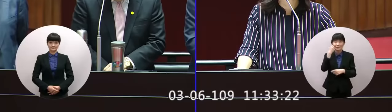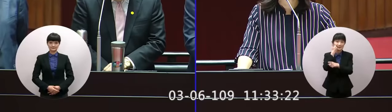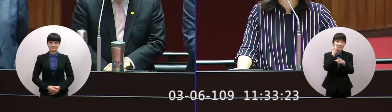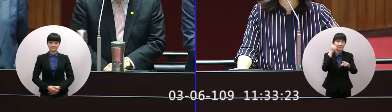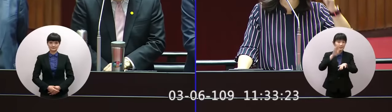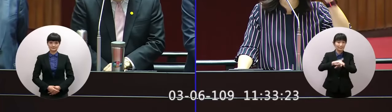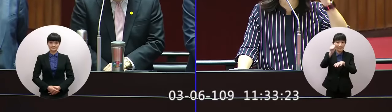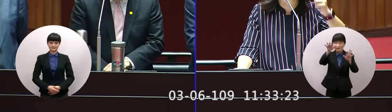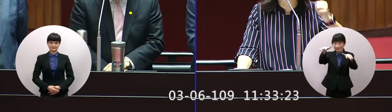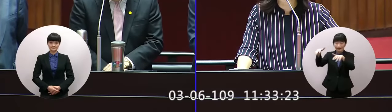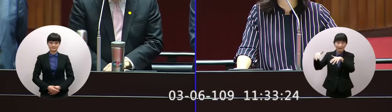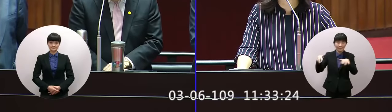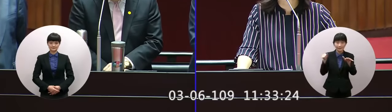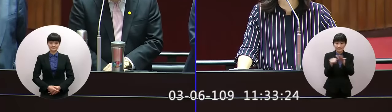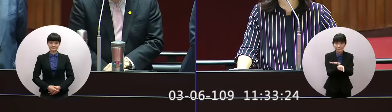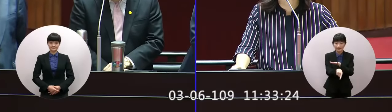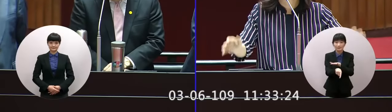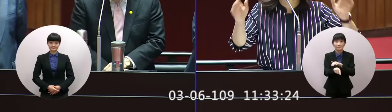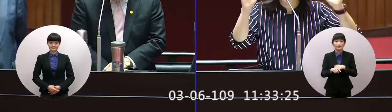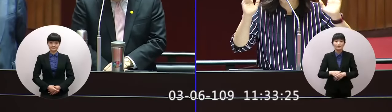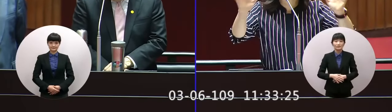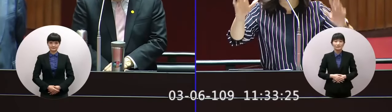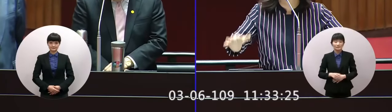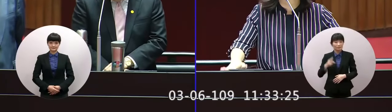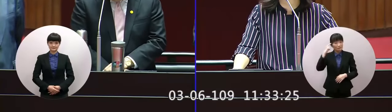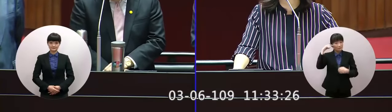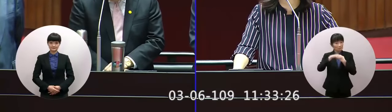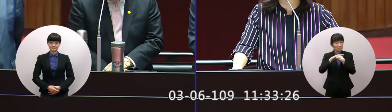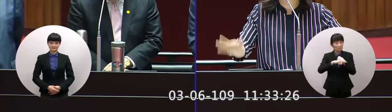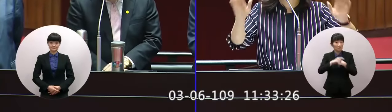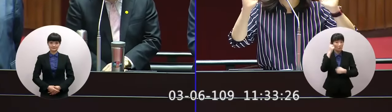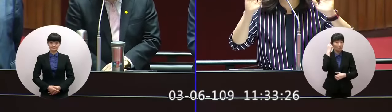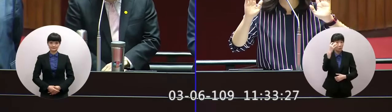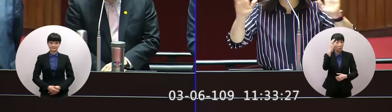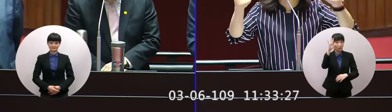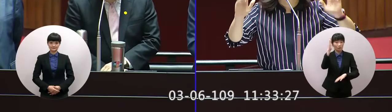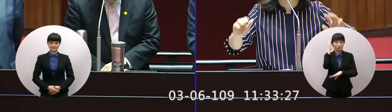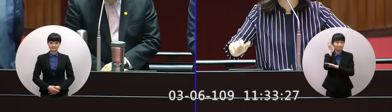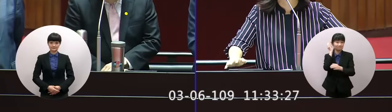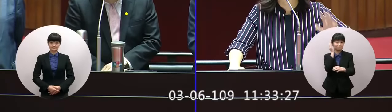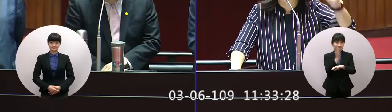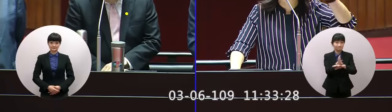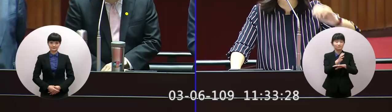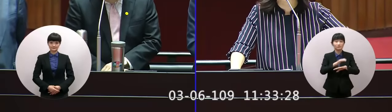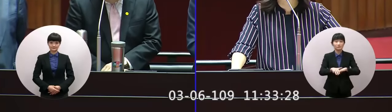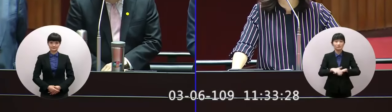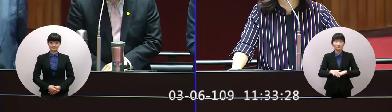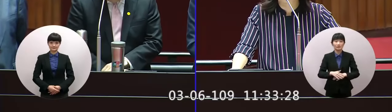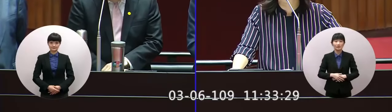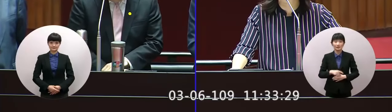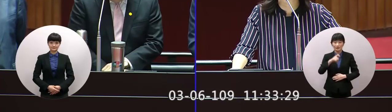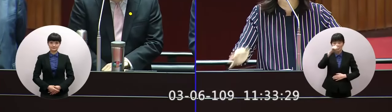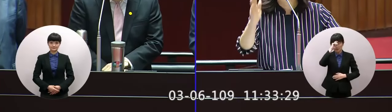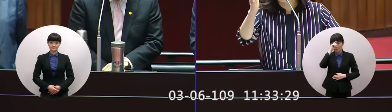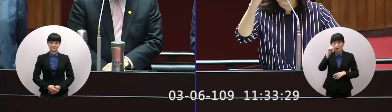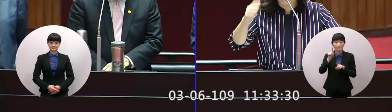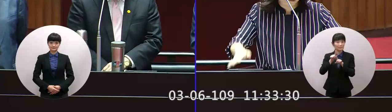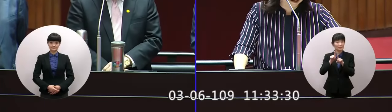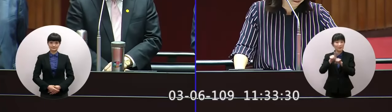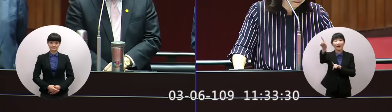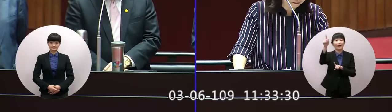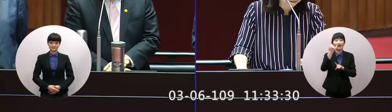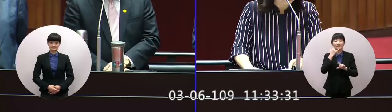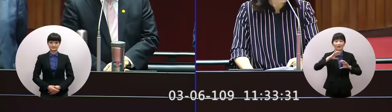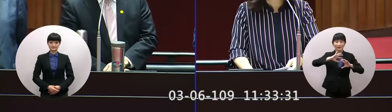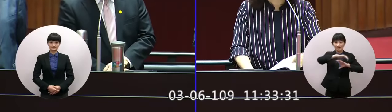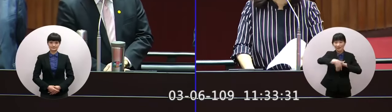人才，他能够研发出来的部分，我们政府给支持，然后让我们正走在世界的最前面。院长，有